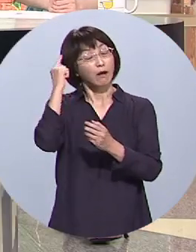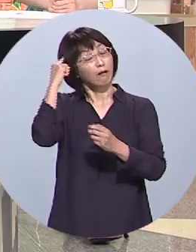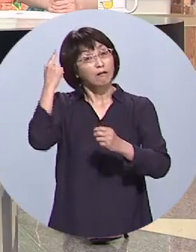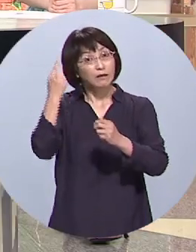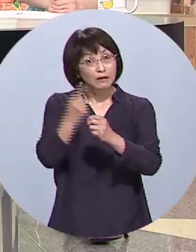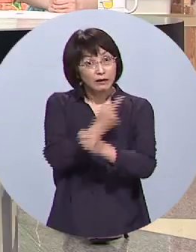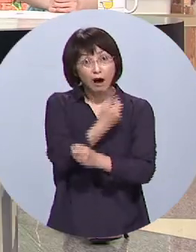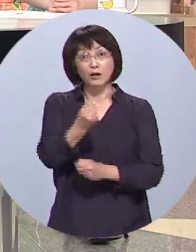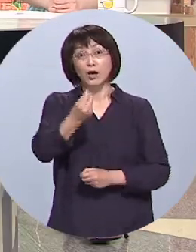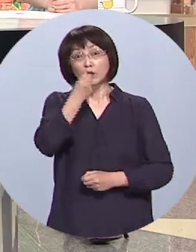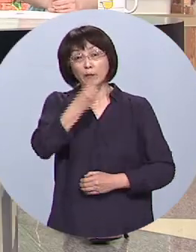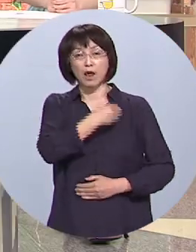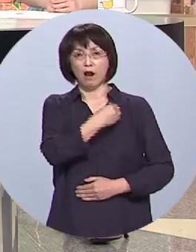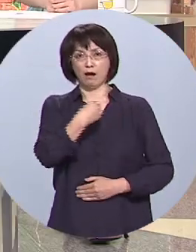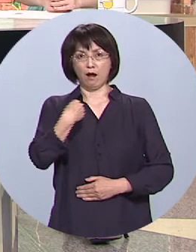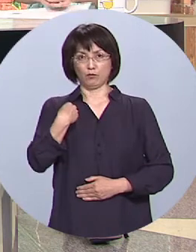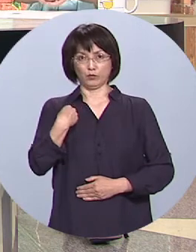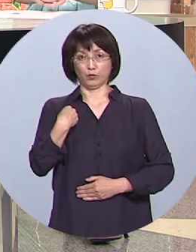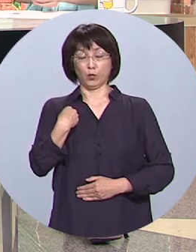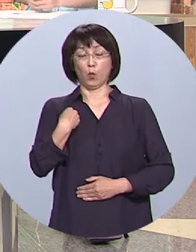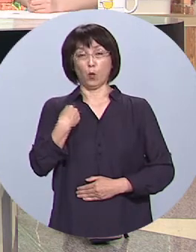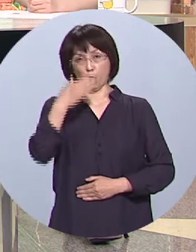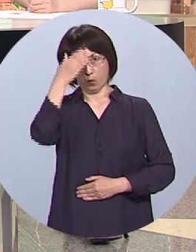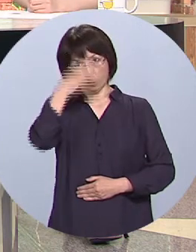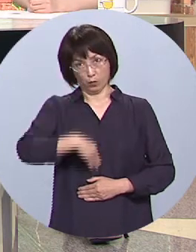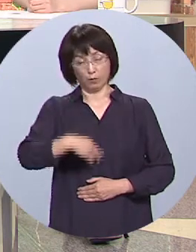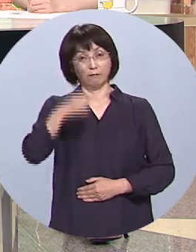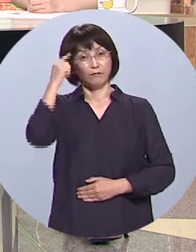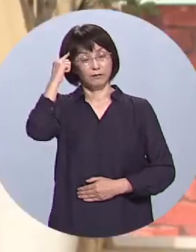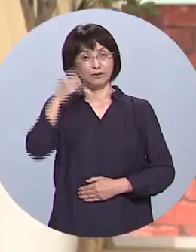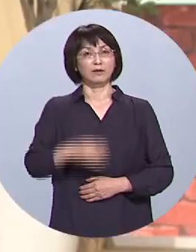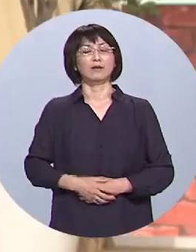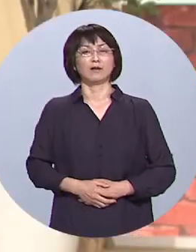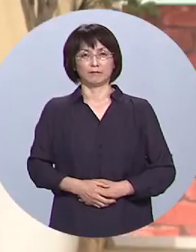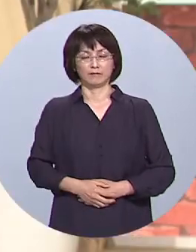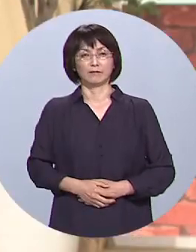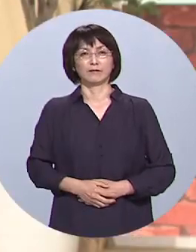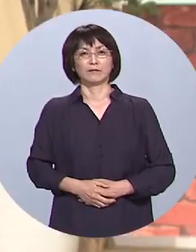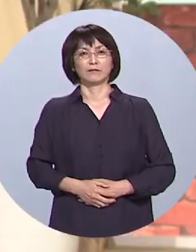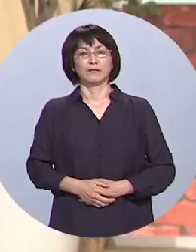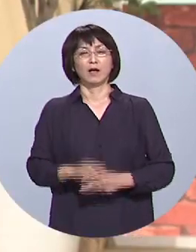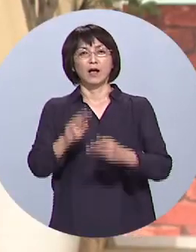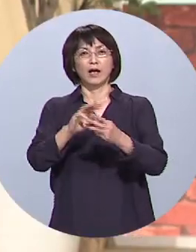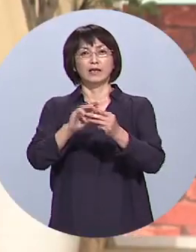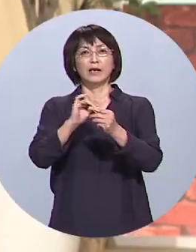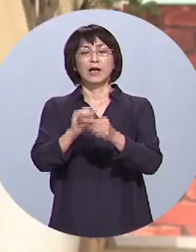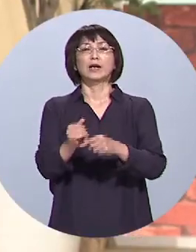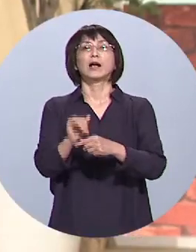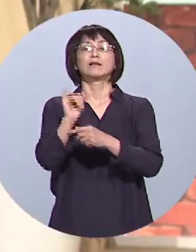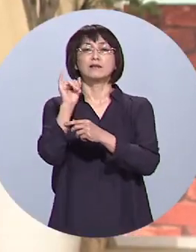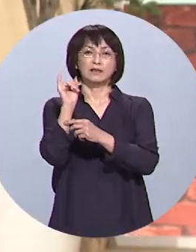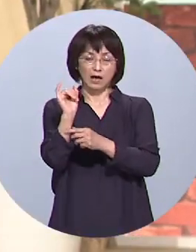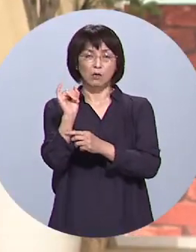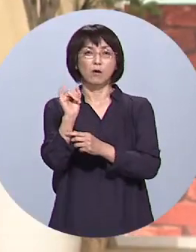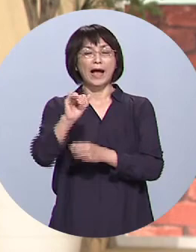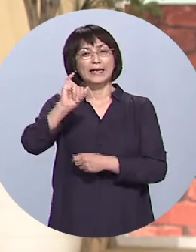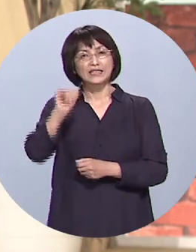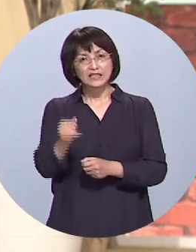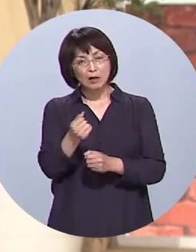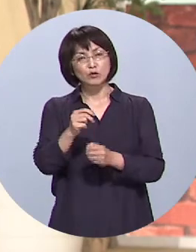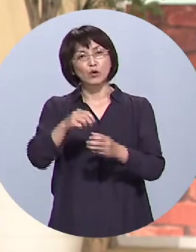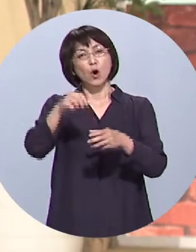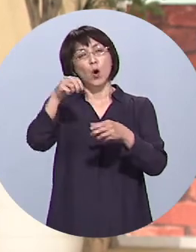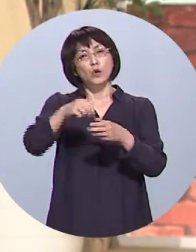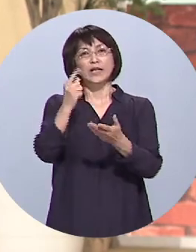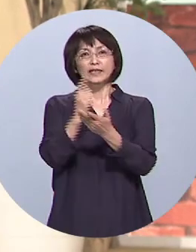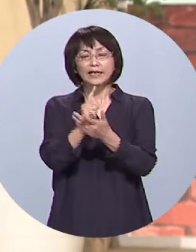べられるってすごいよね。 そうですよ、はい、 でローズラボの田中さんはバラから作るジャムやお茶だけでなく、はい、